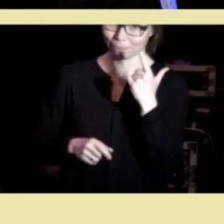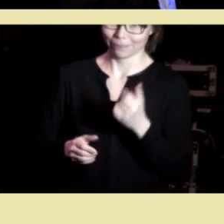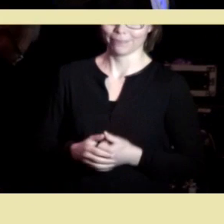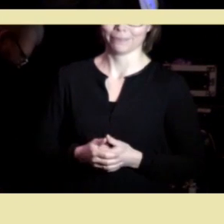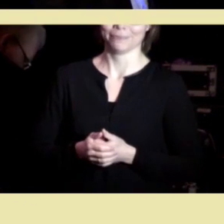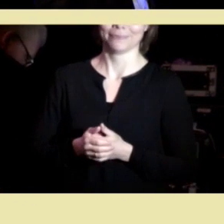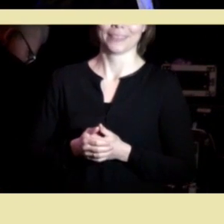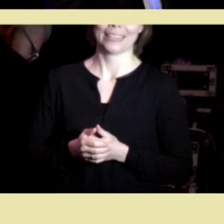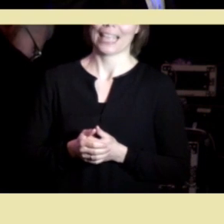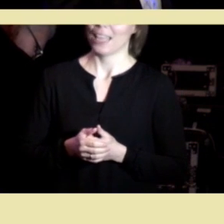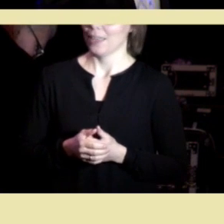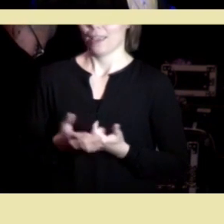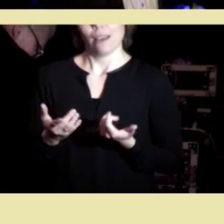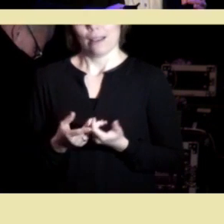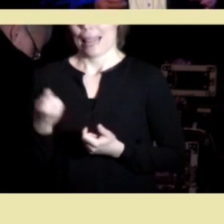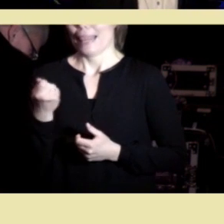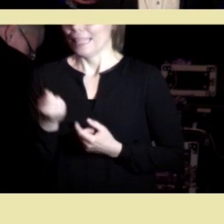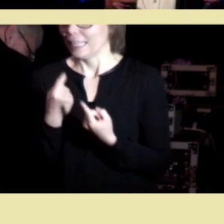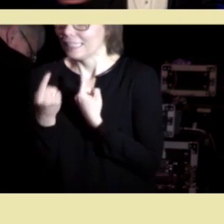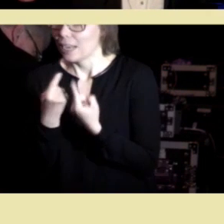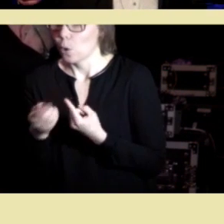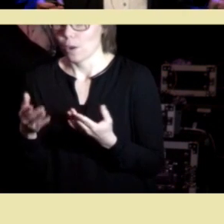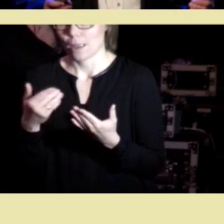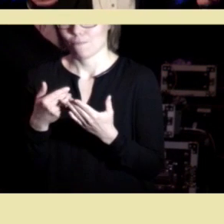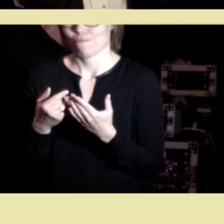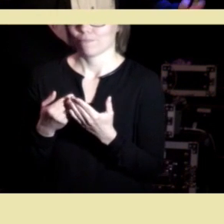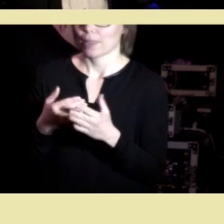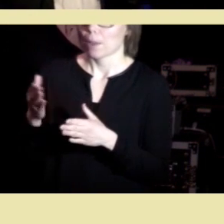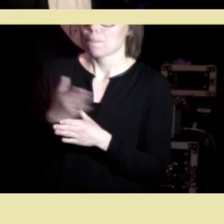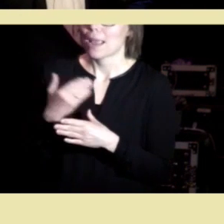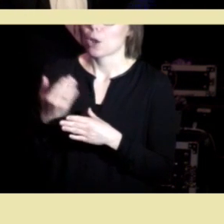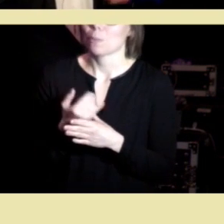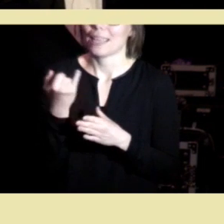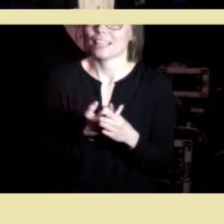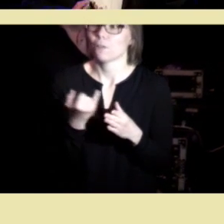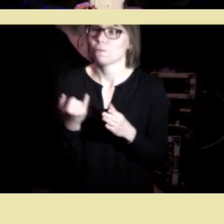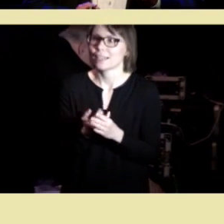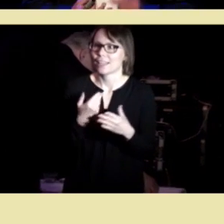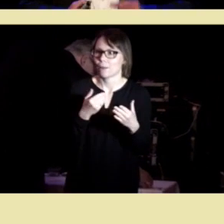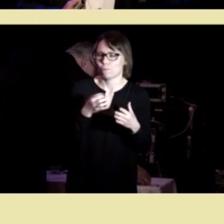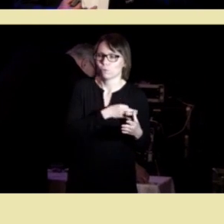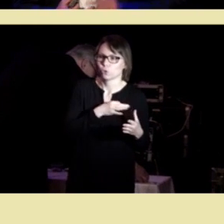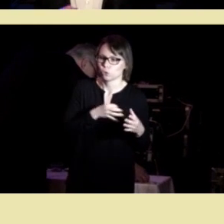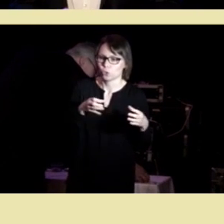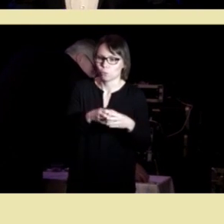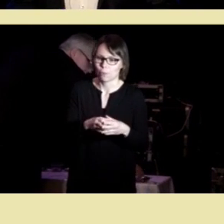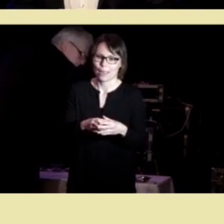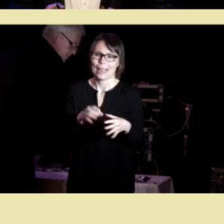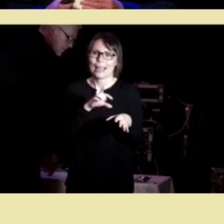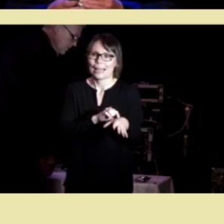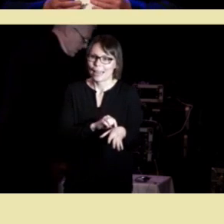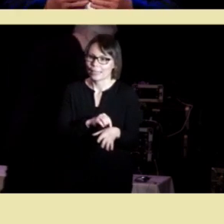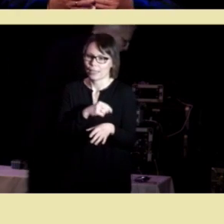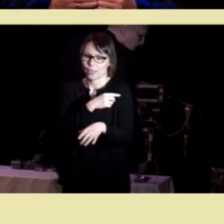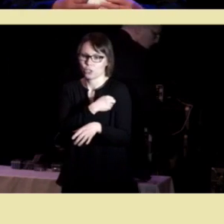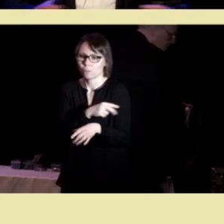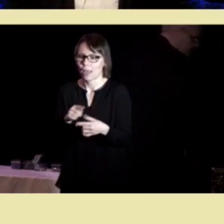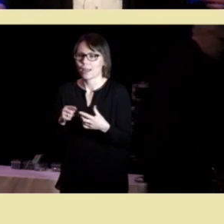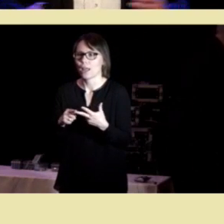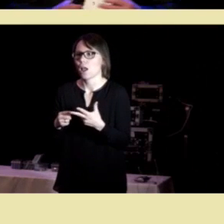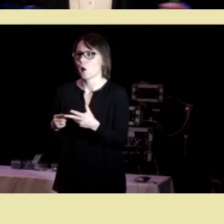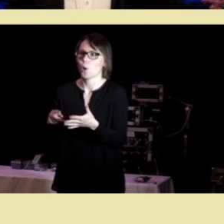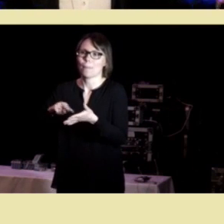er en utrolig lite dialog mellom involverte profesjonsgrupper. Leger, sykepleiere og merkantilt, de